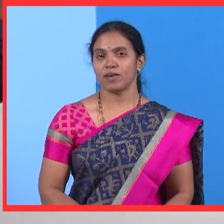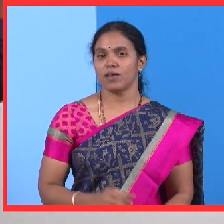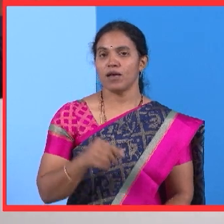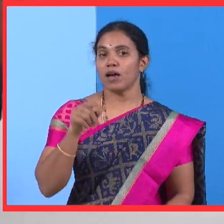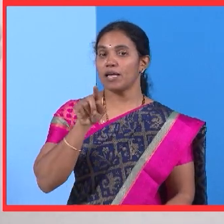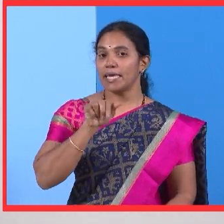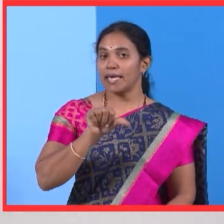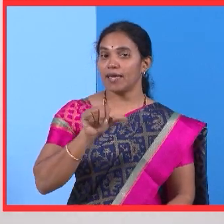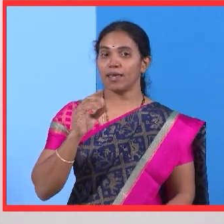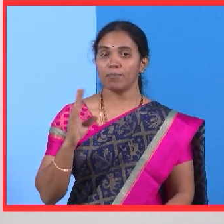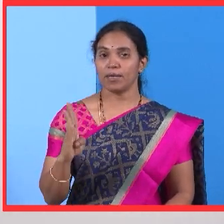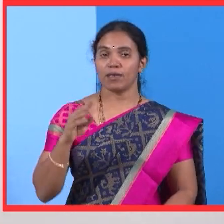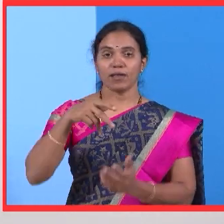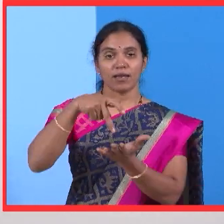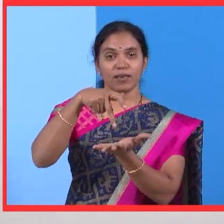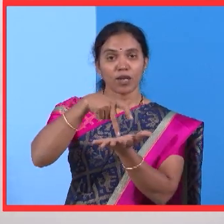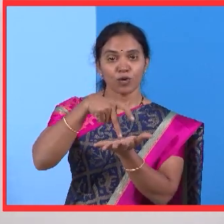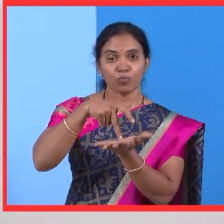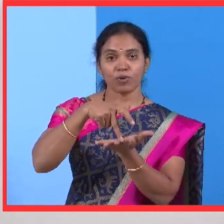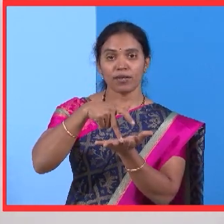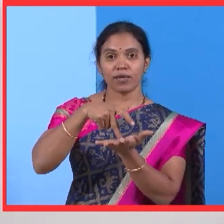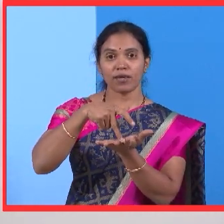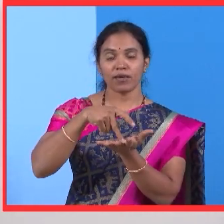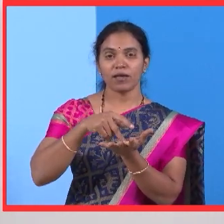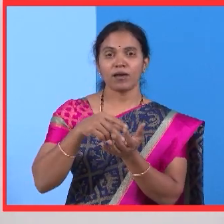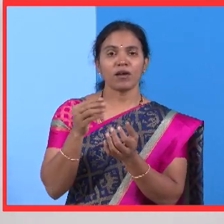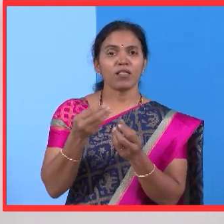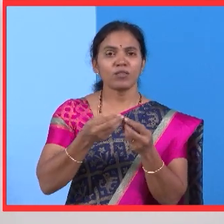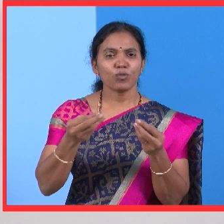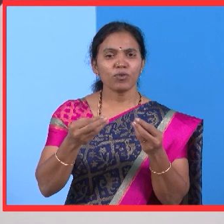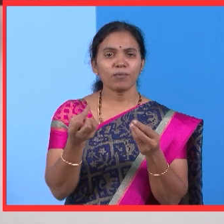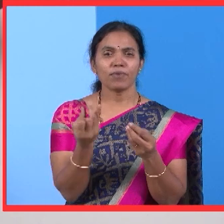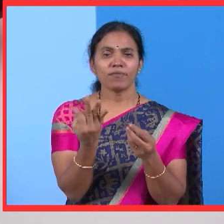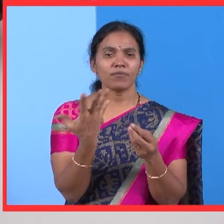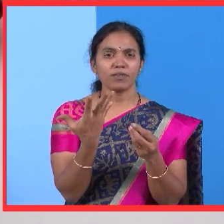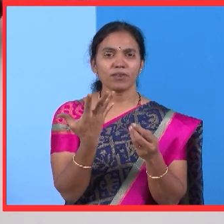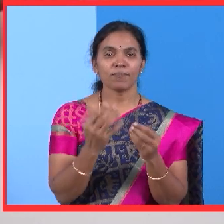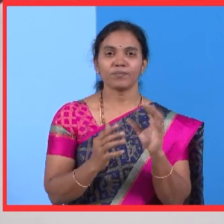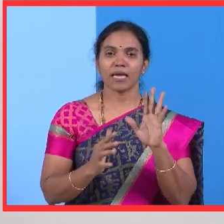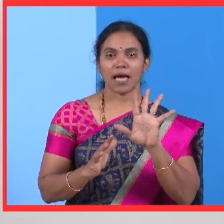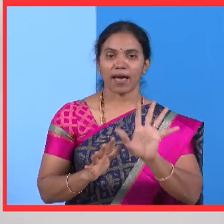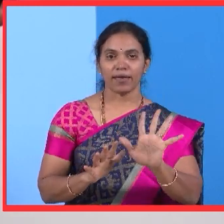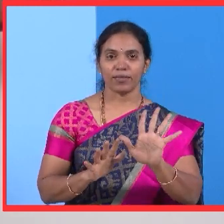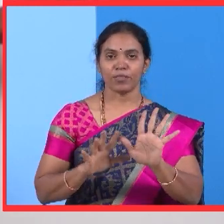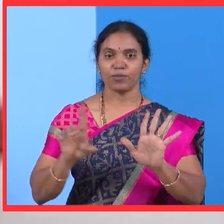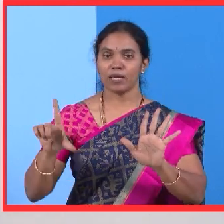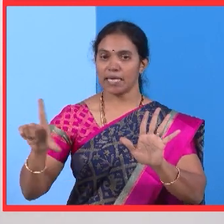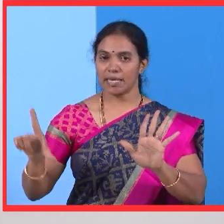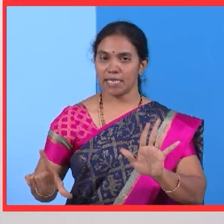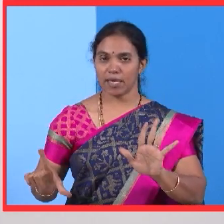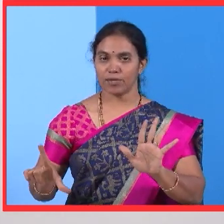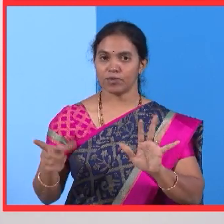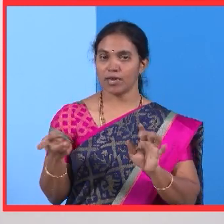அப்போ நடுப்புள்ளியை எம்னு வச்சுக்கிறேன், மிட் பாயிண்ட். நம்ம ஈஸியாக கால்குலேட் பண்ணலாம், 5 7 ரெண்டுக்கு இடையில்